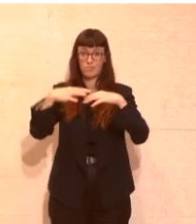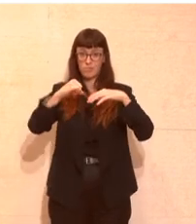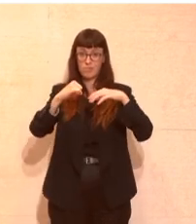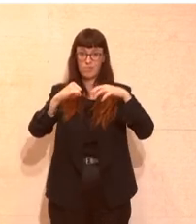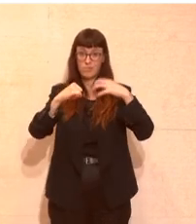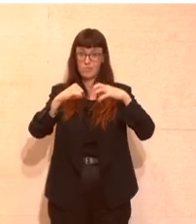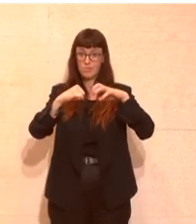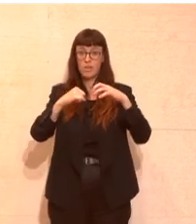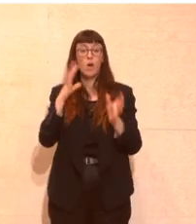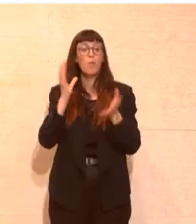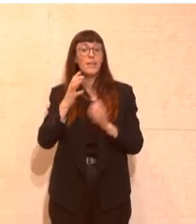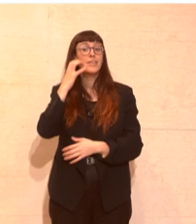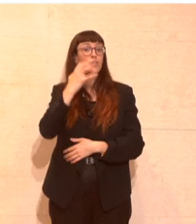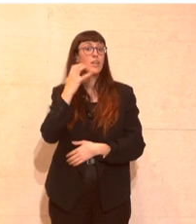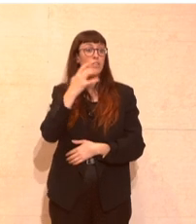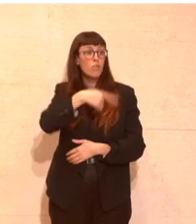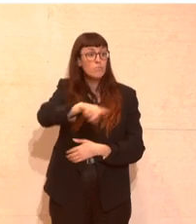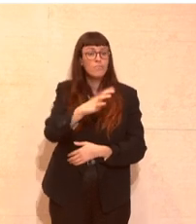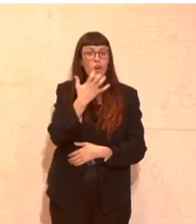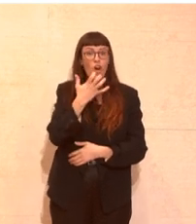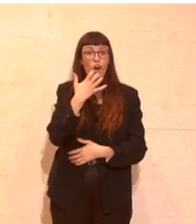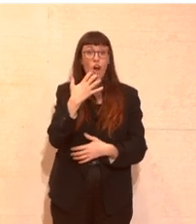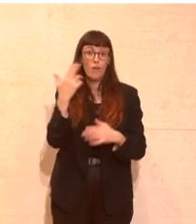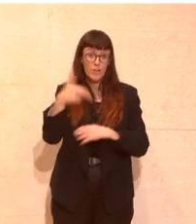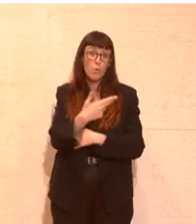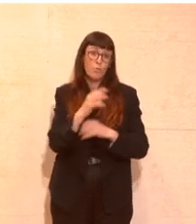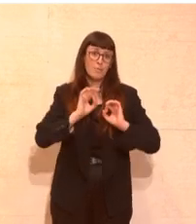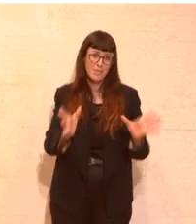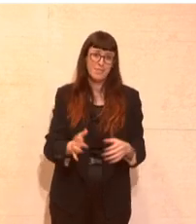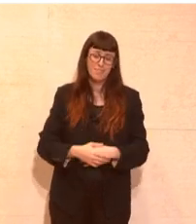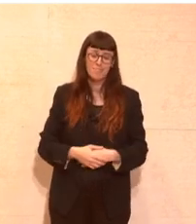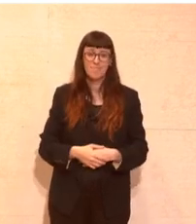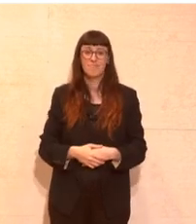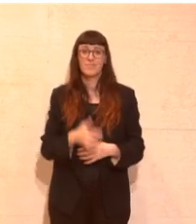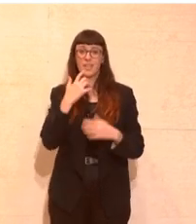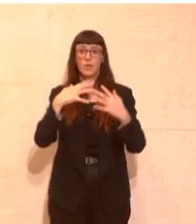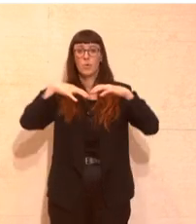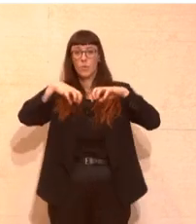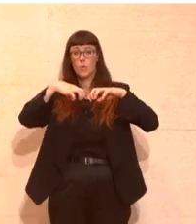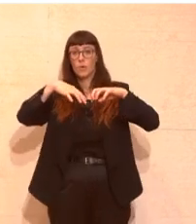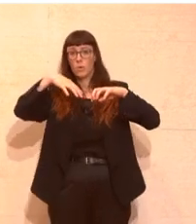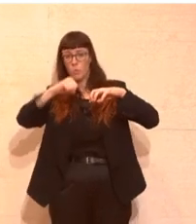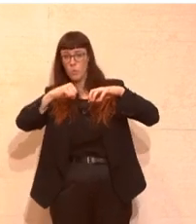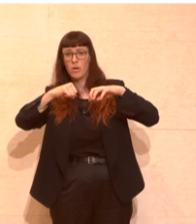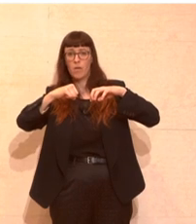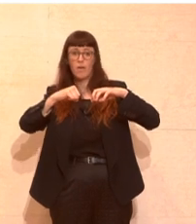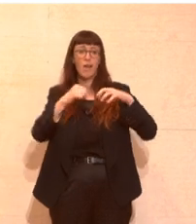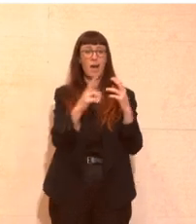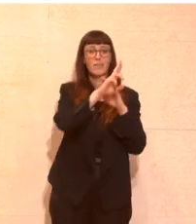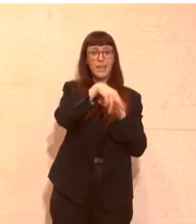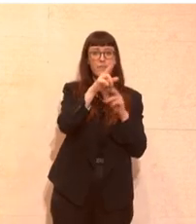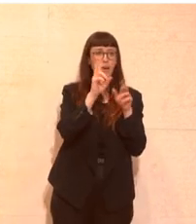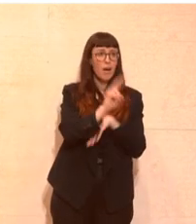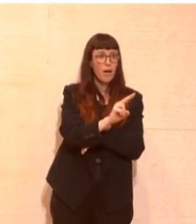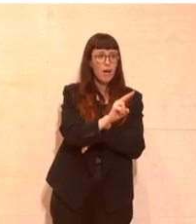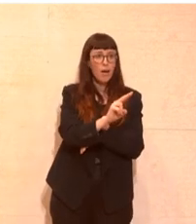rêveraient d'être dauphins et de pouvoir dormir un hémisphère cérébral, puis continuer des séries Netflix ou Fortnite avec l'autre hémisphère, ou